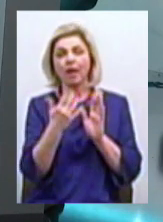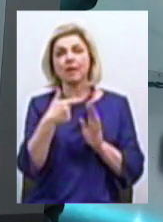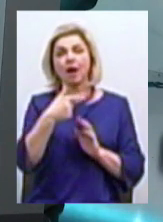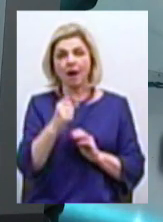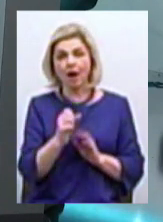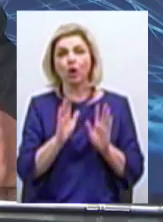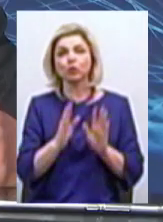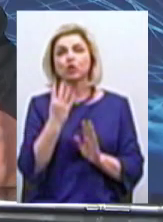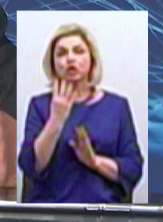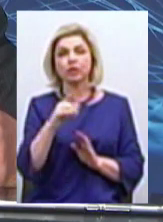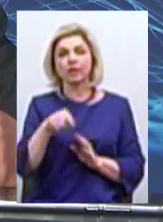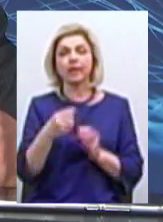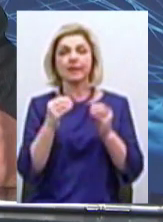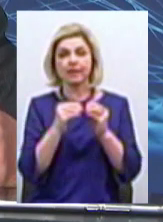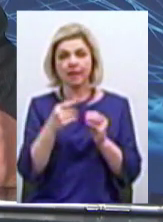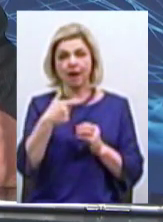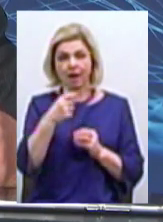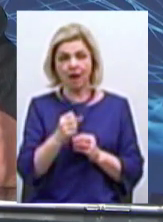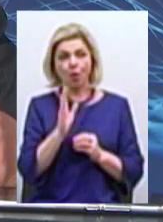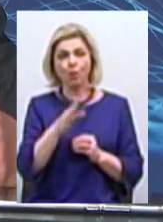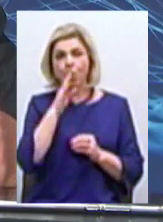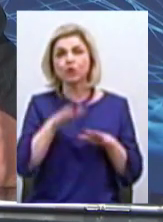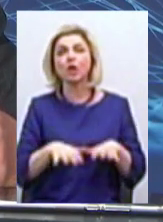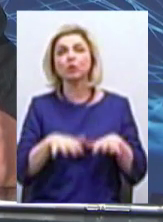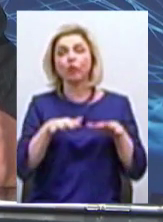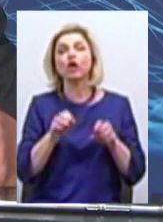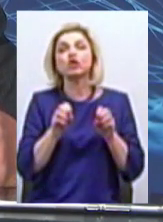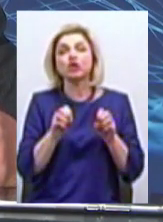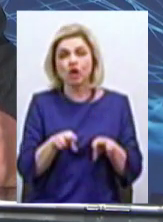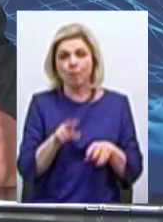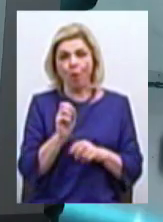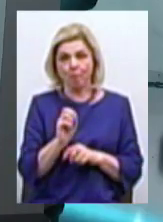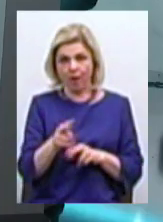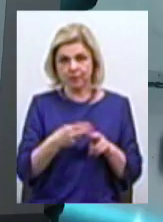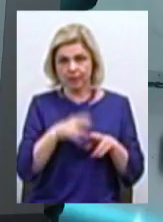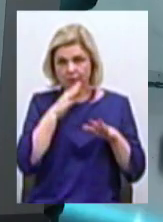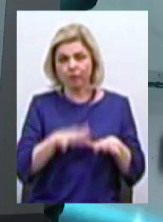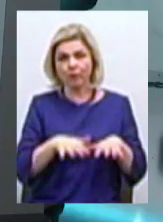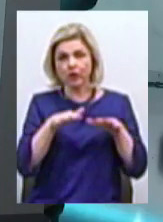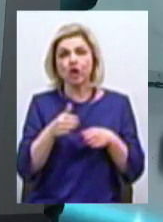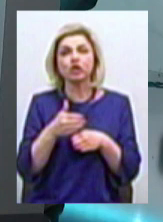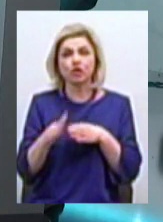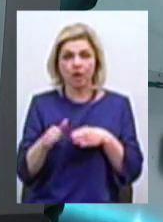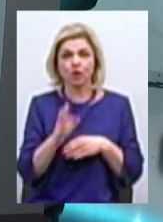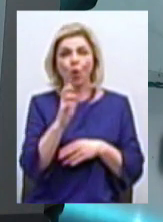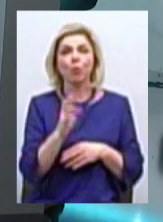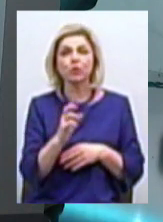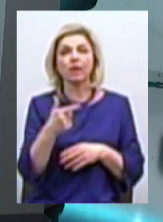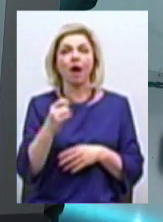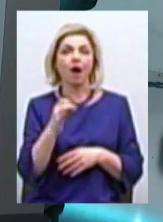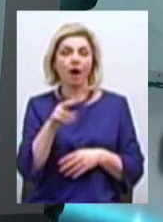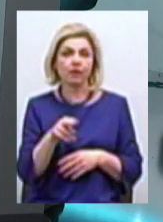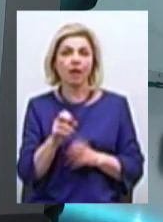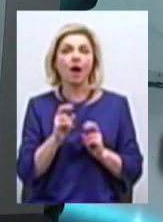тільки 4,4 гектари буде затоплено. Чим загрожує затоплення частини Бузького гарту і як це вплине